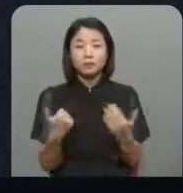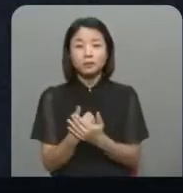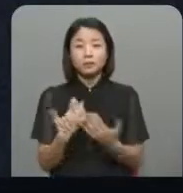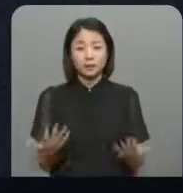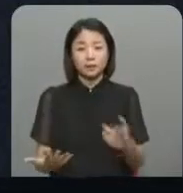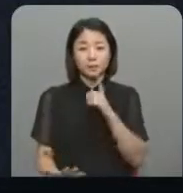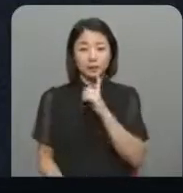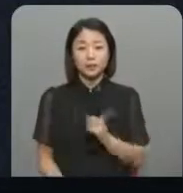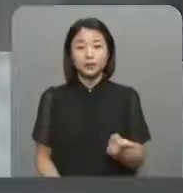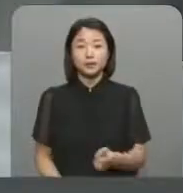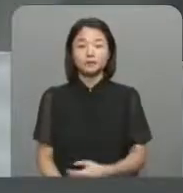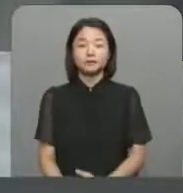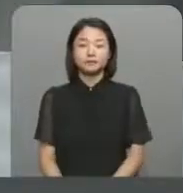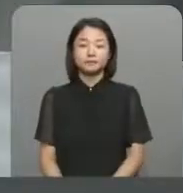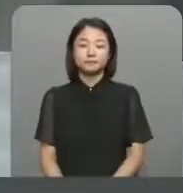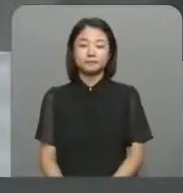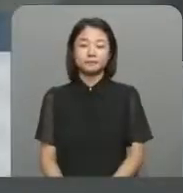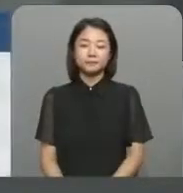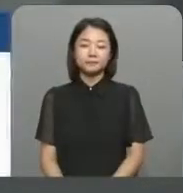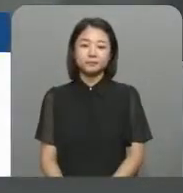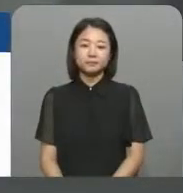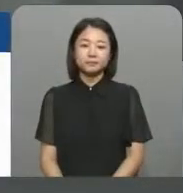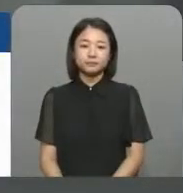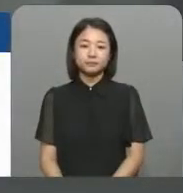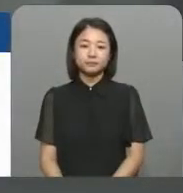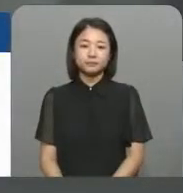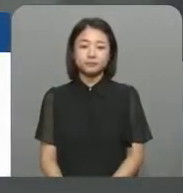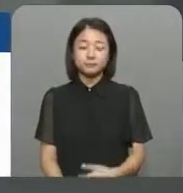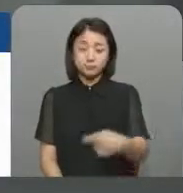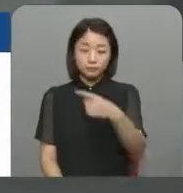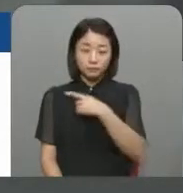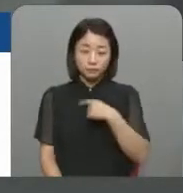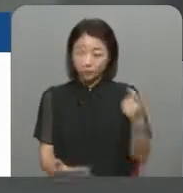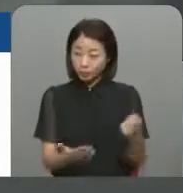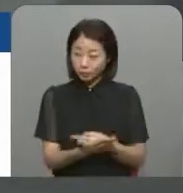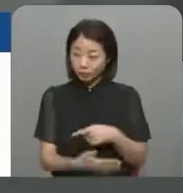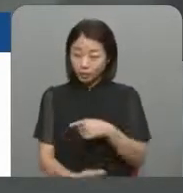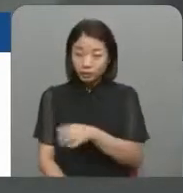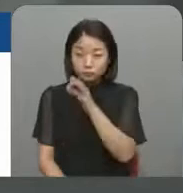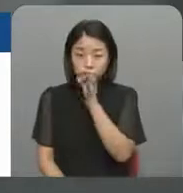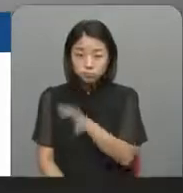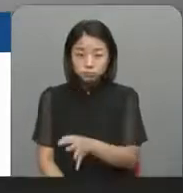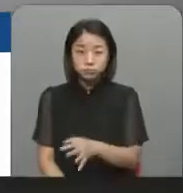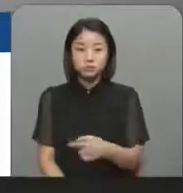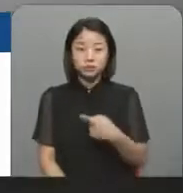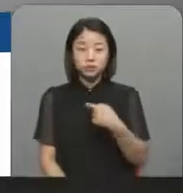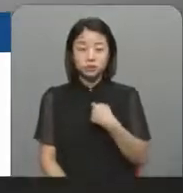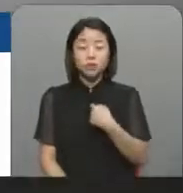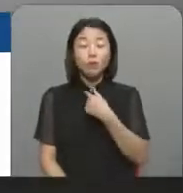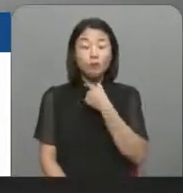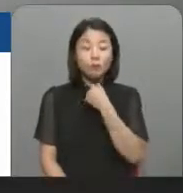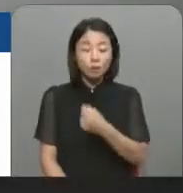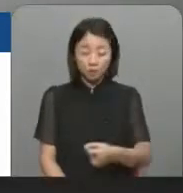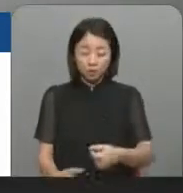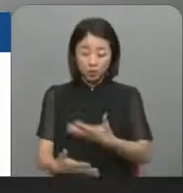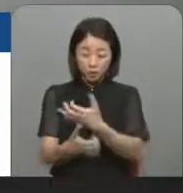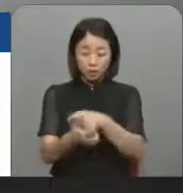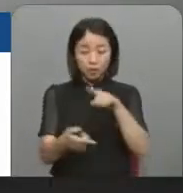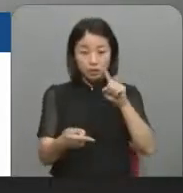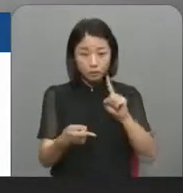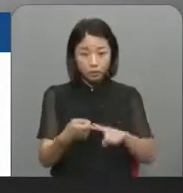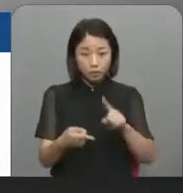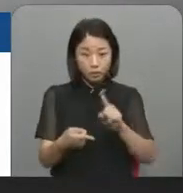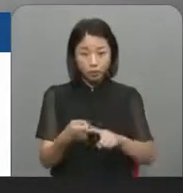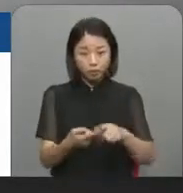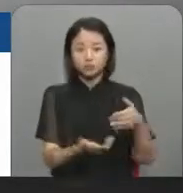겁니다. 직원들 지금 안 쓰고 있죠. 그래서 저희가 지금 요구하는 거는 계약서에 나와 있는 대로 해라,